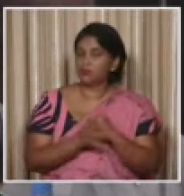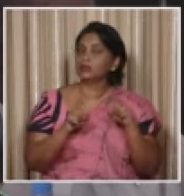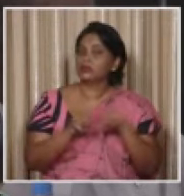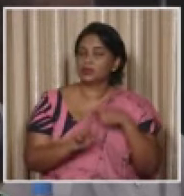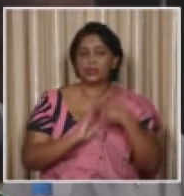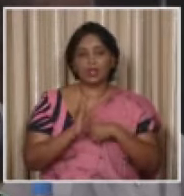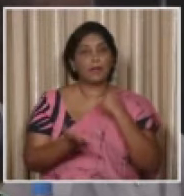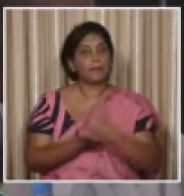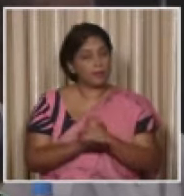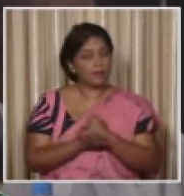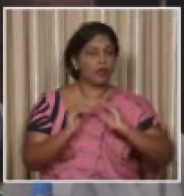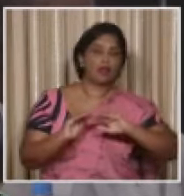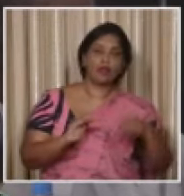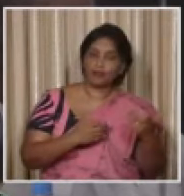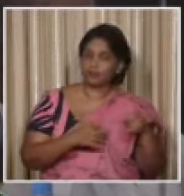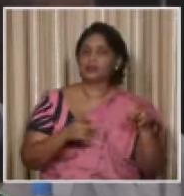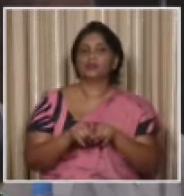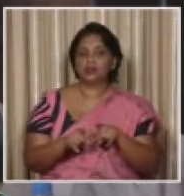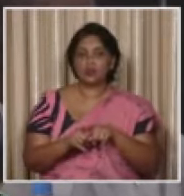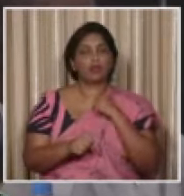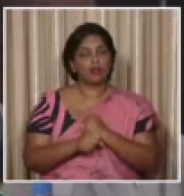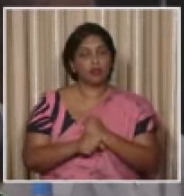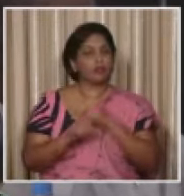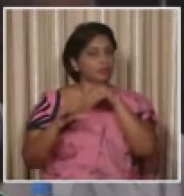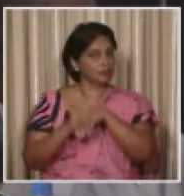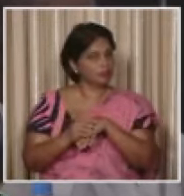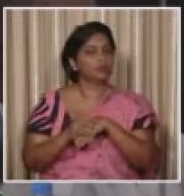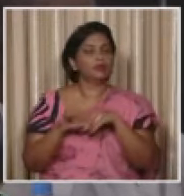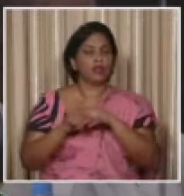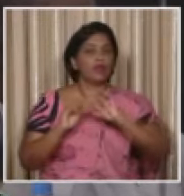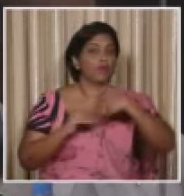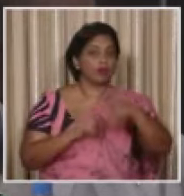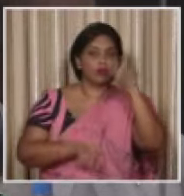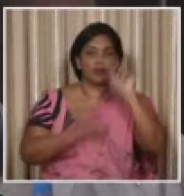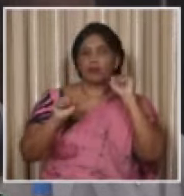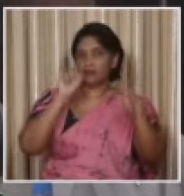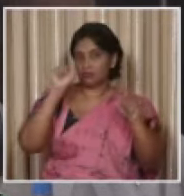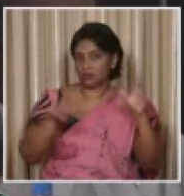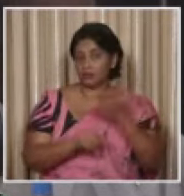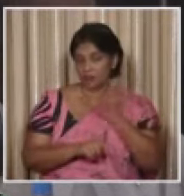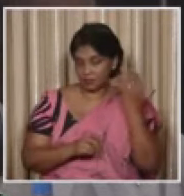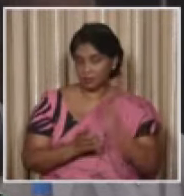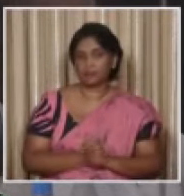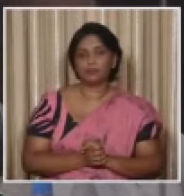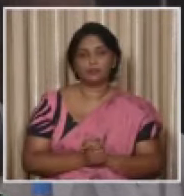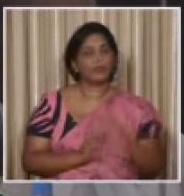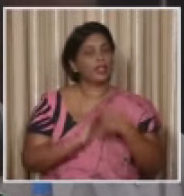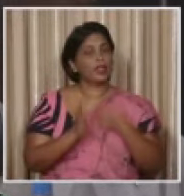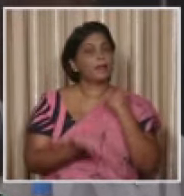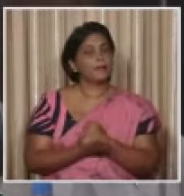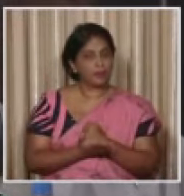ශ්‍රී ලංකා මහ බැංකුවට පරිබාහිරව සහ රාජ්‍ය අංශය තුළ සහ ඉන් පිටත අය නම් කරනු ලැබිය හැකිය. ශ්‍රී ලංකා